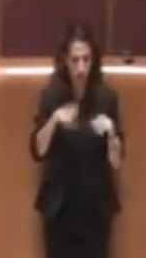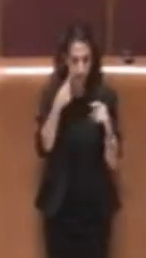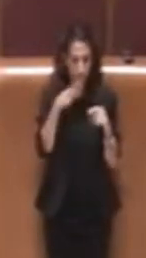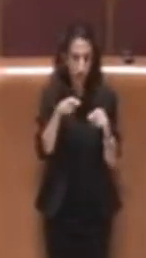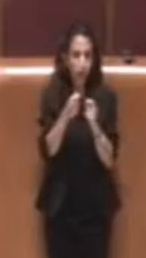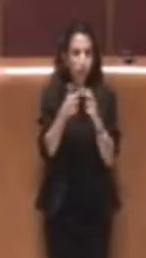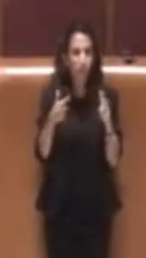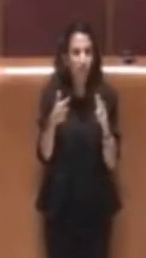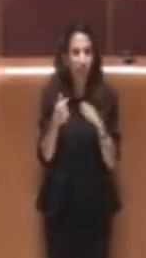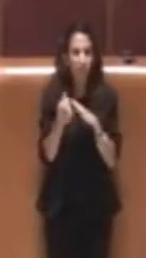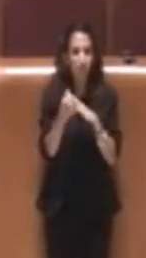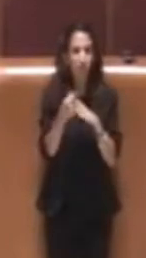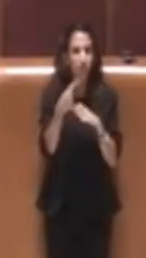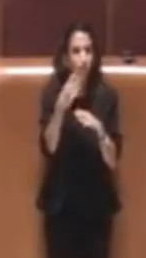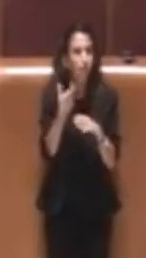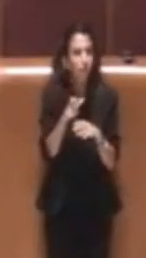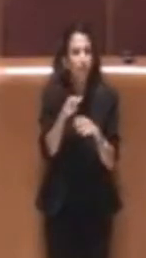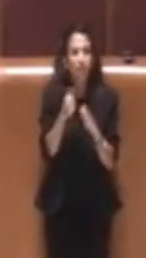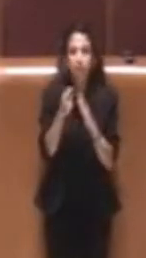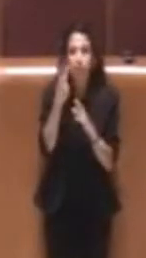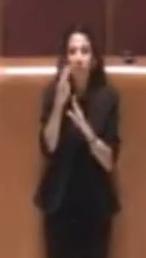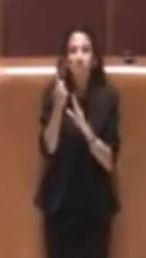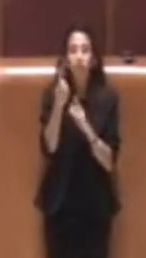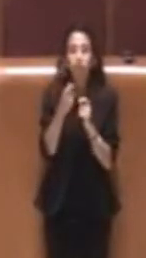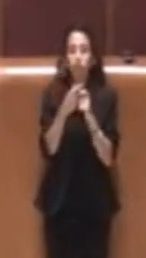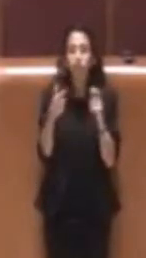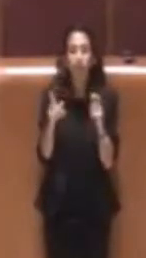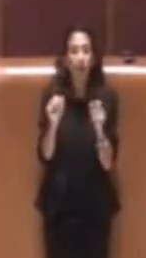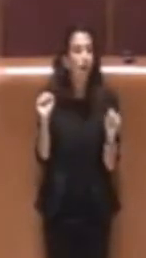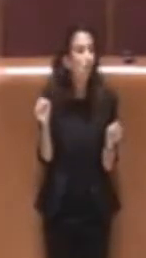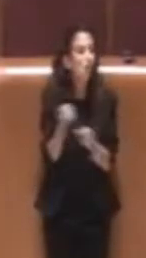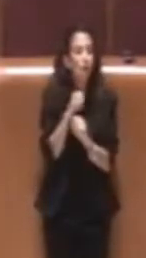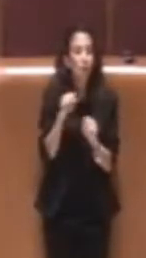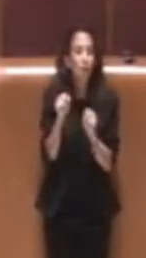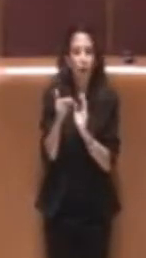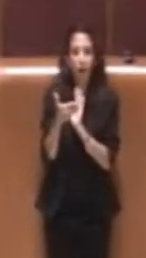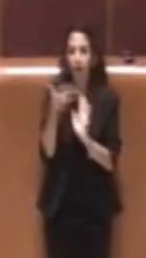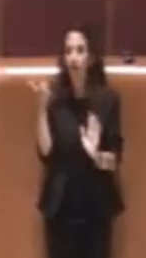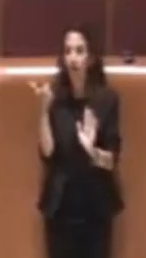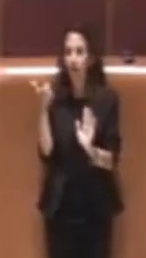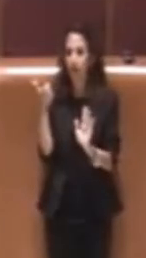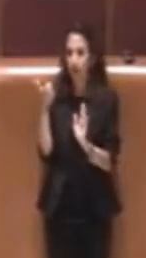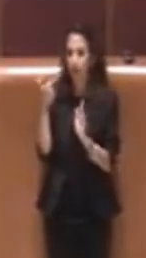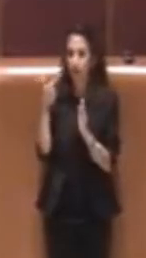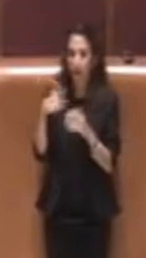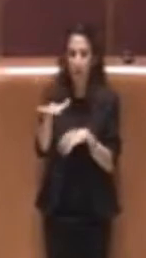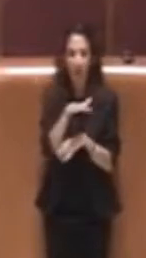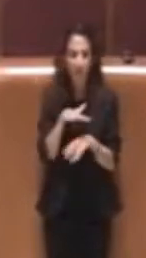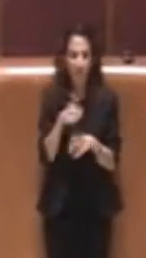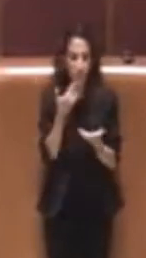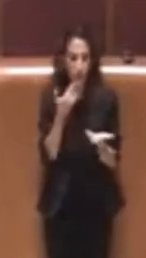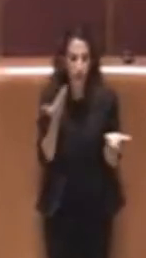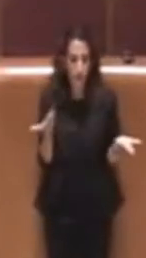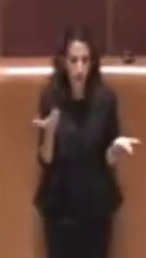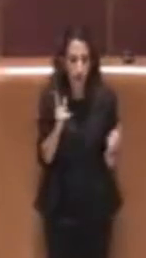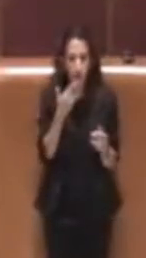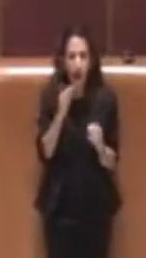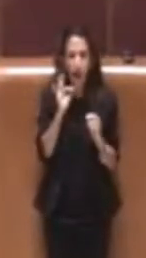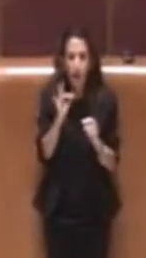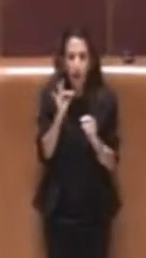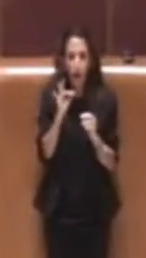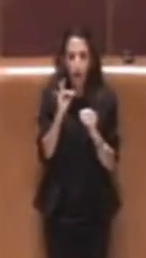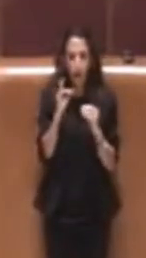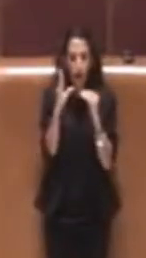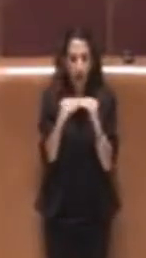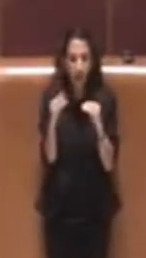città che non può prescindere da una, non tanto ed esclusivamente pianificazione, ma proprio da una realizzazione